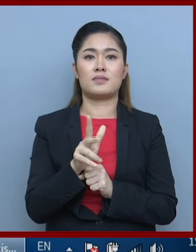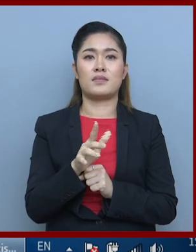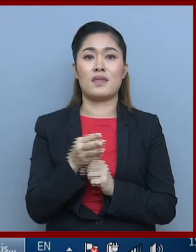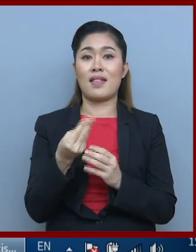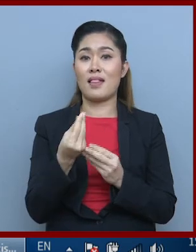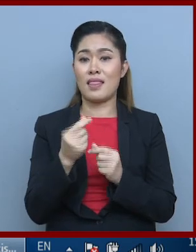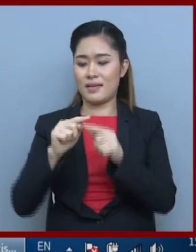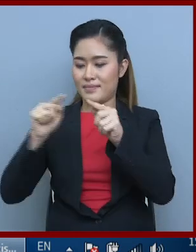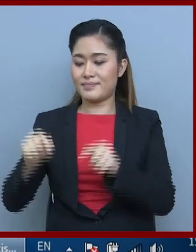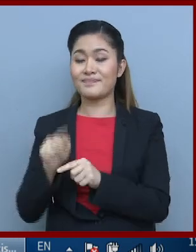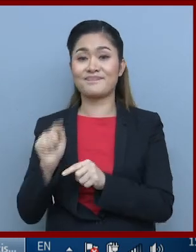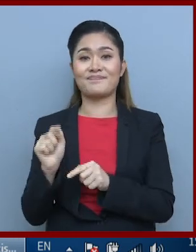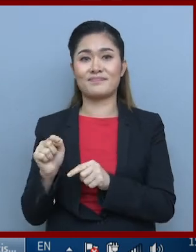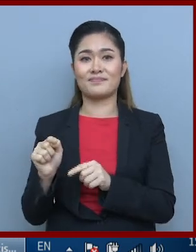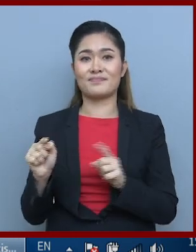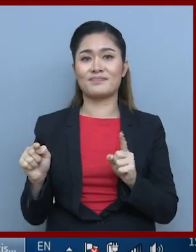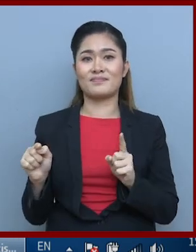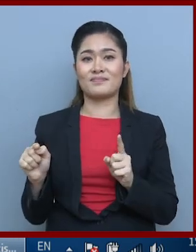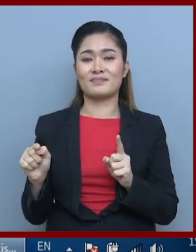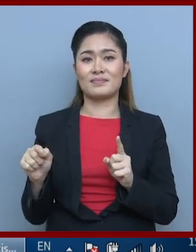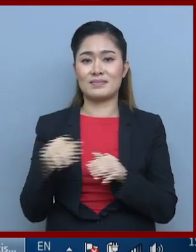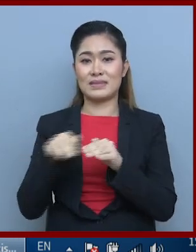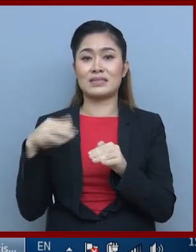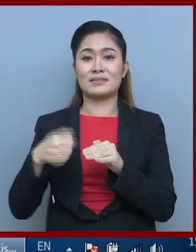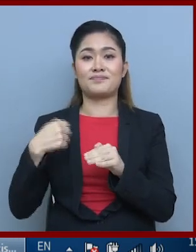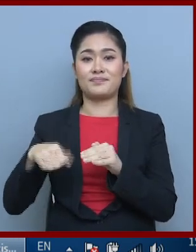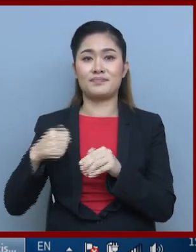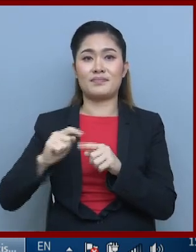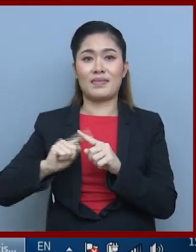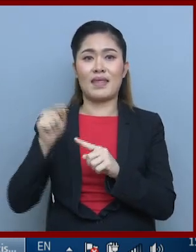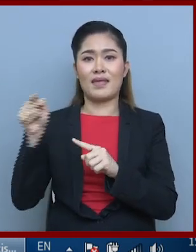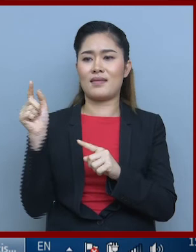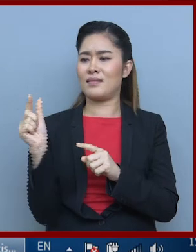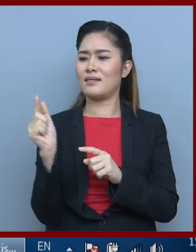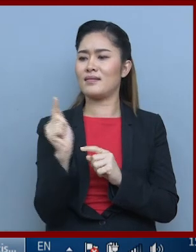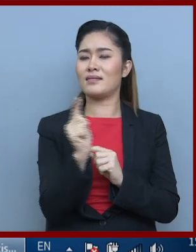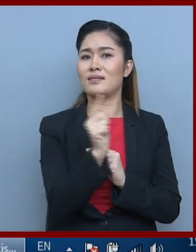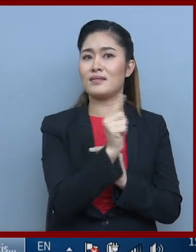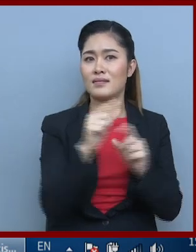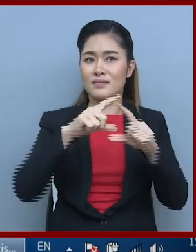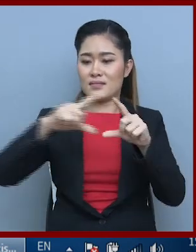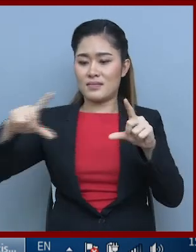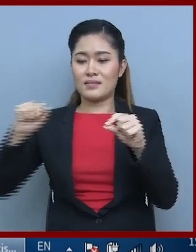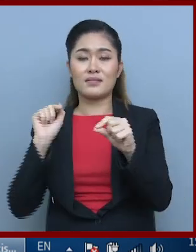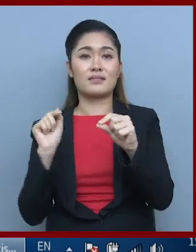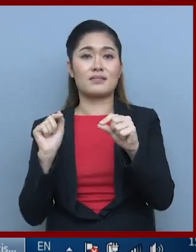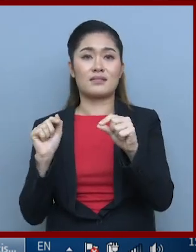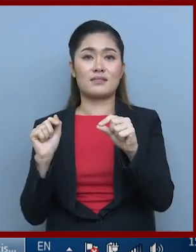เลขที่ขึ้นในช่อง text เนี่ยจะเป็นเลข decimal หรือฐาน10แต่display ตรงนี้ที่ขึ้นก็จะเป็นอะไร